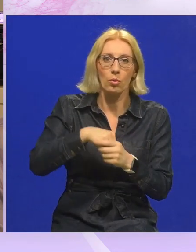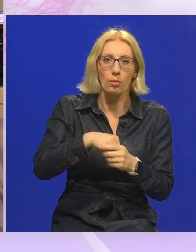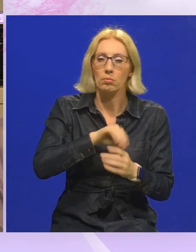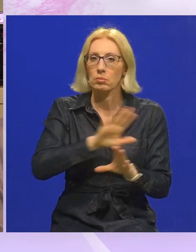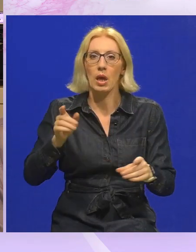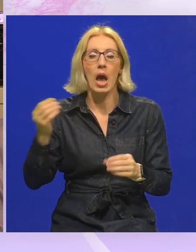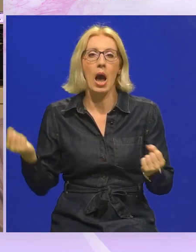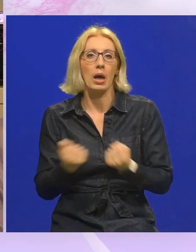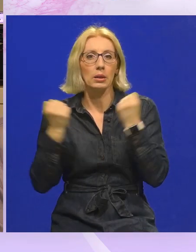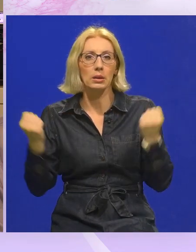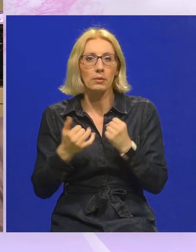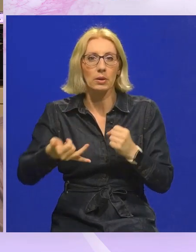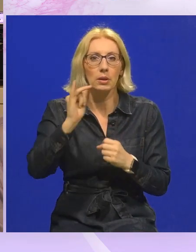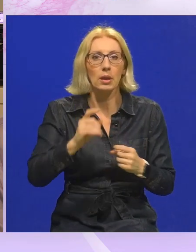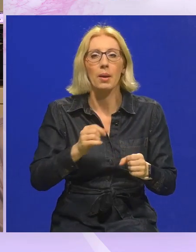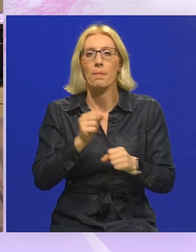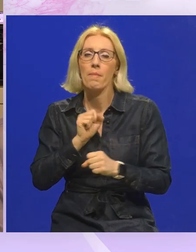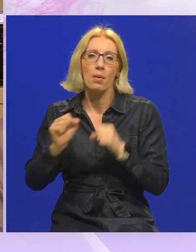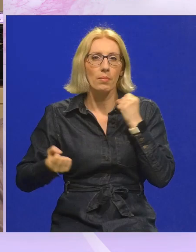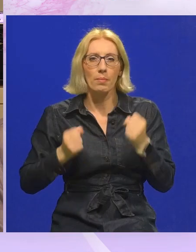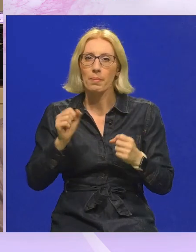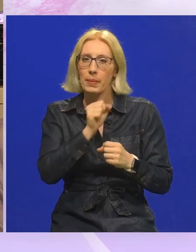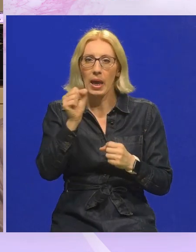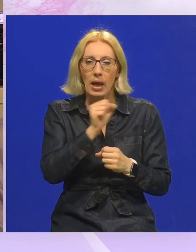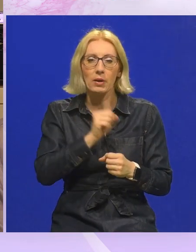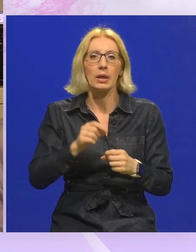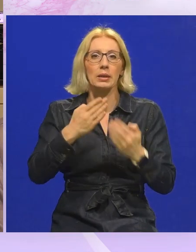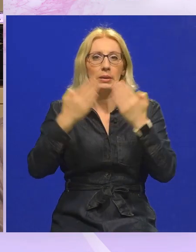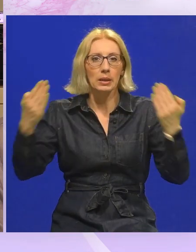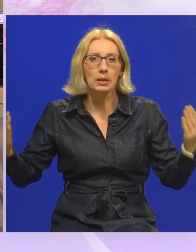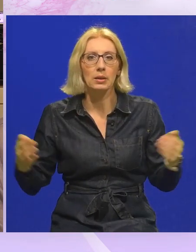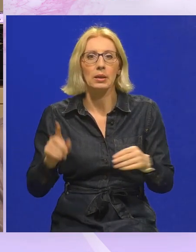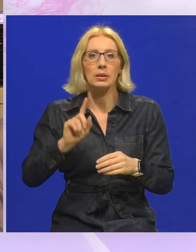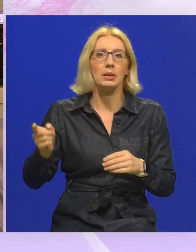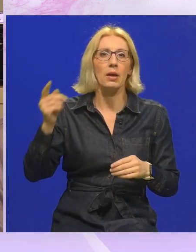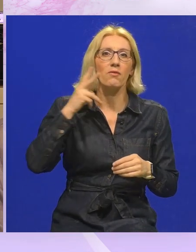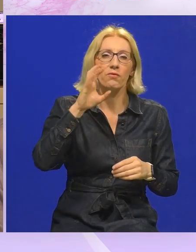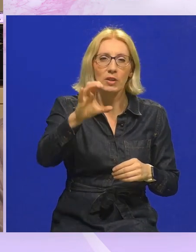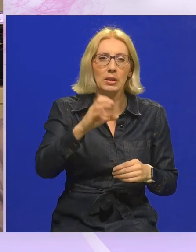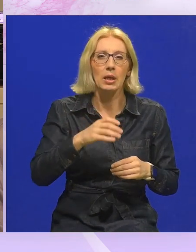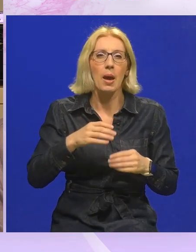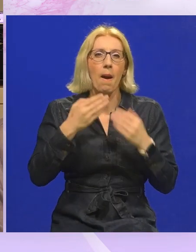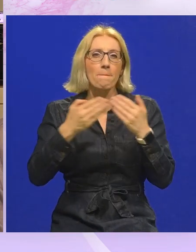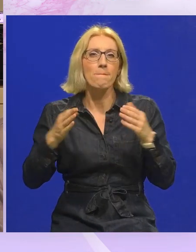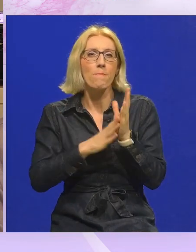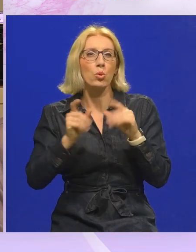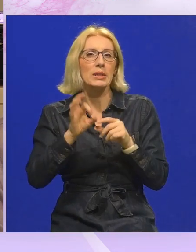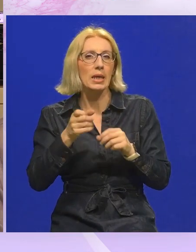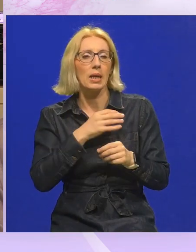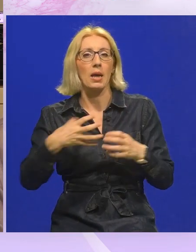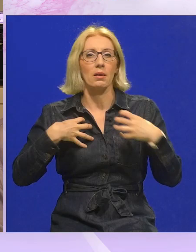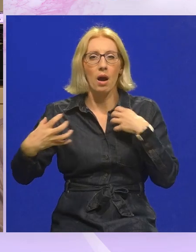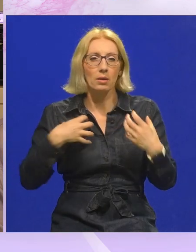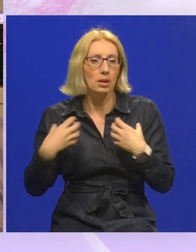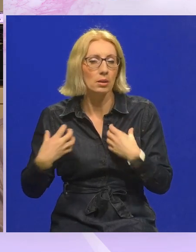u kakve aktivnosti, ne odlazi na koncerte, ne odlazi na izložbe, ne posjećuje muzeje, ne odlazi u